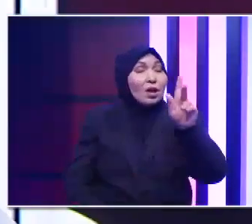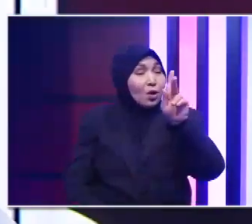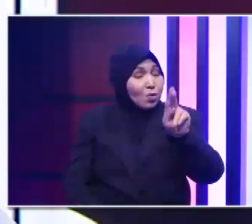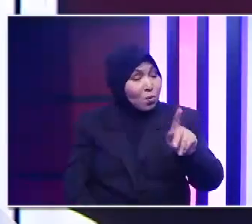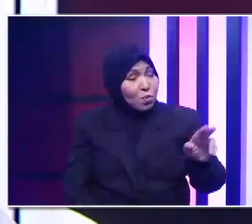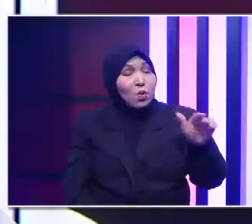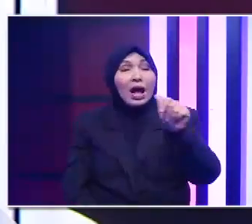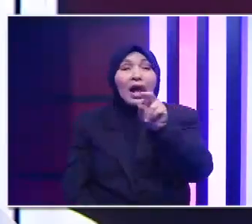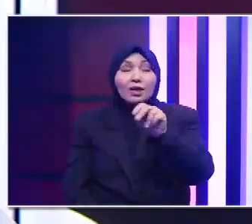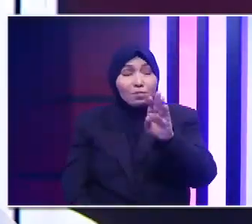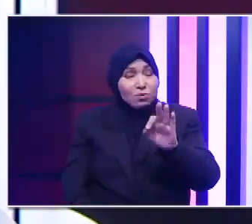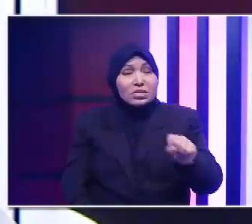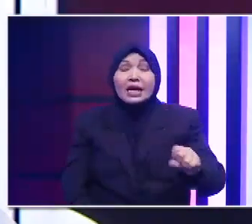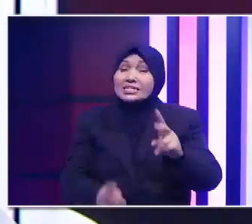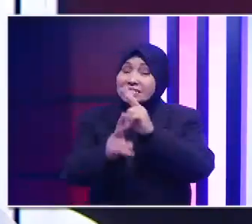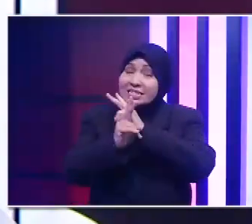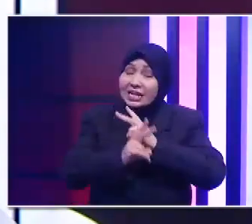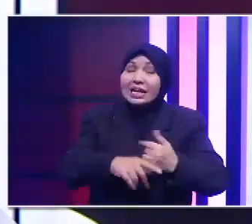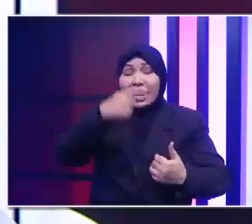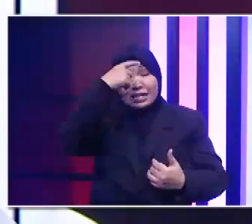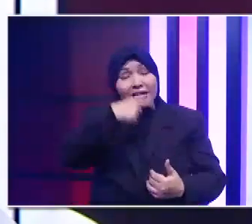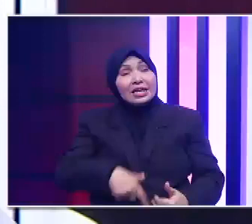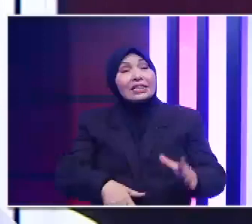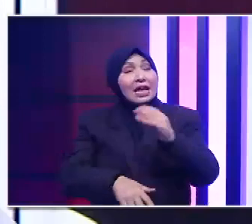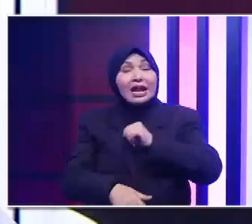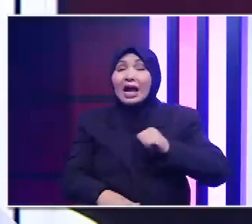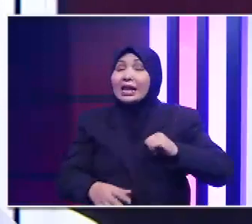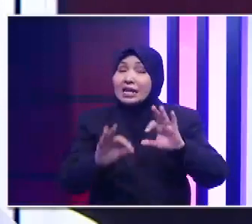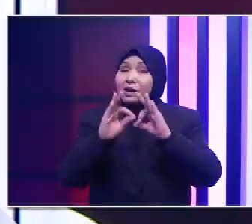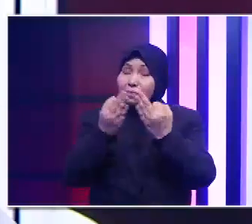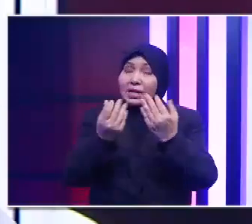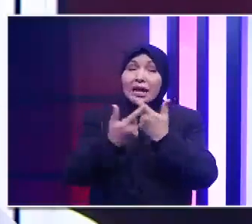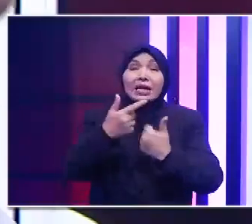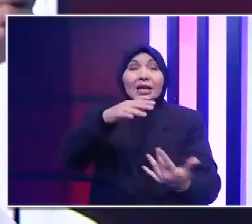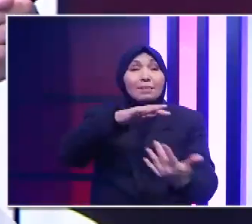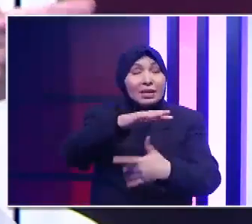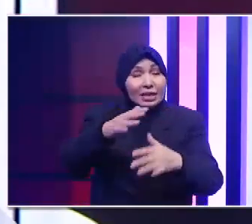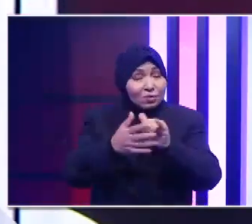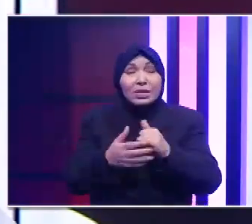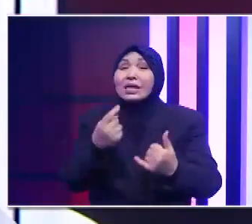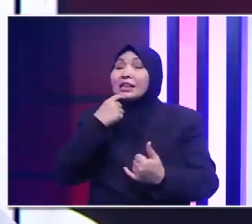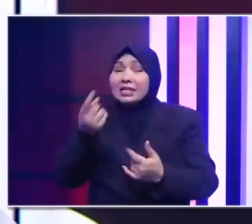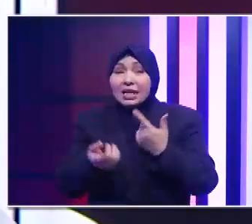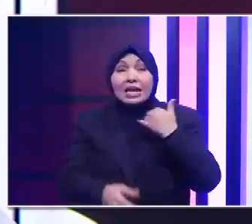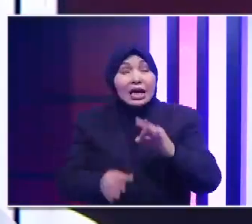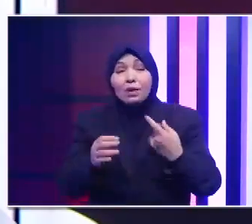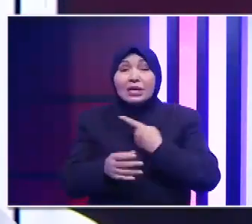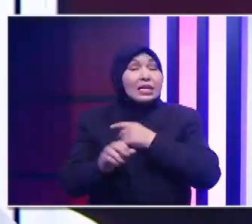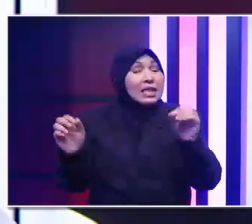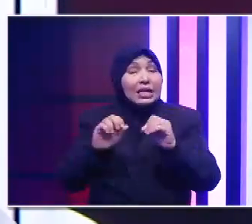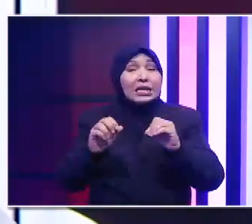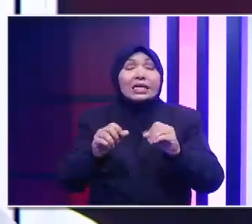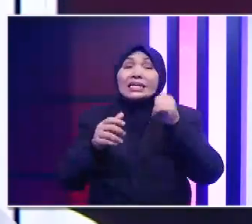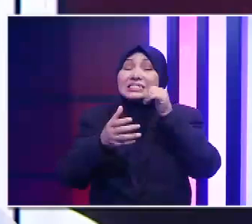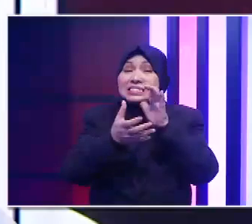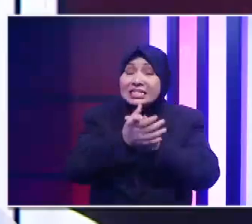wa ahlikum naaro jagalah diri kamu dan juga alikodra kamu daripada neraka itu yang kita kate tadi kalau kita tidak ada istri yang sudah